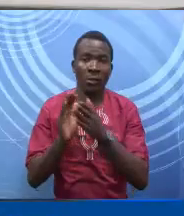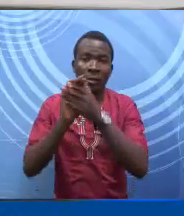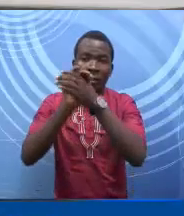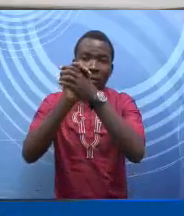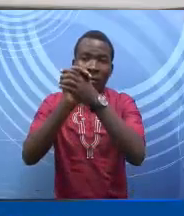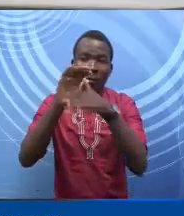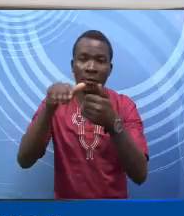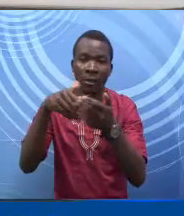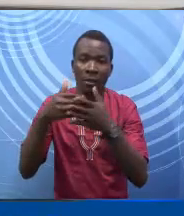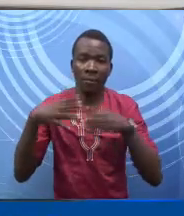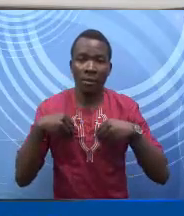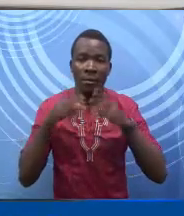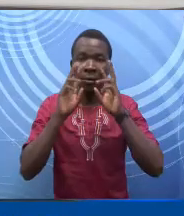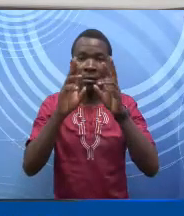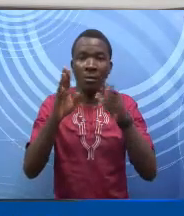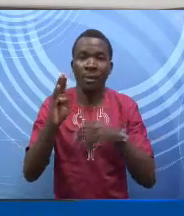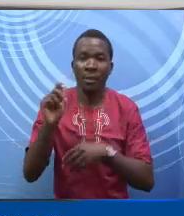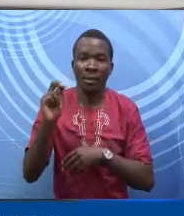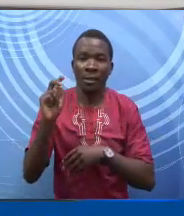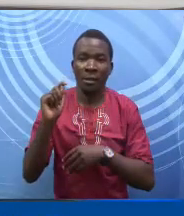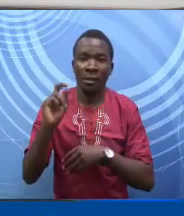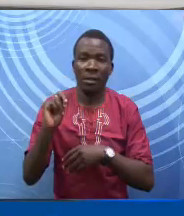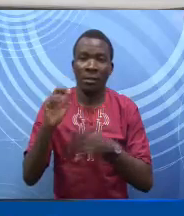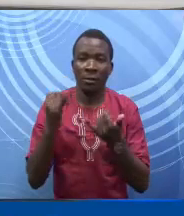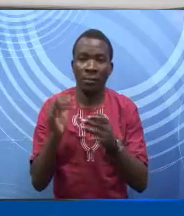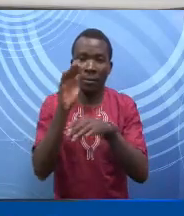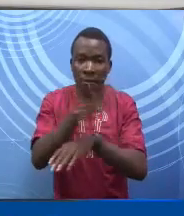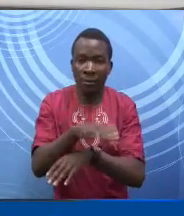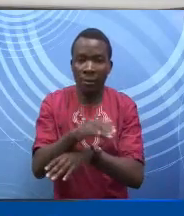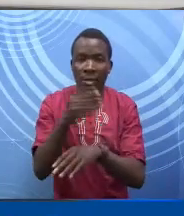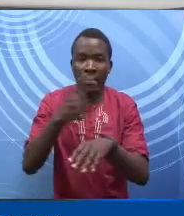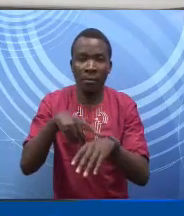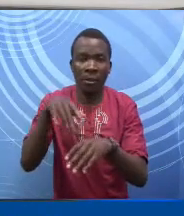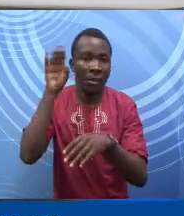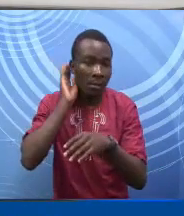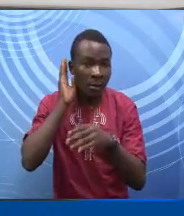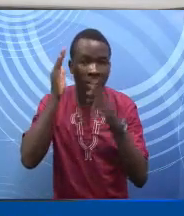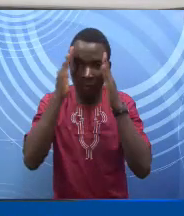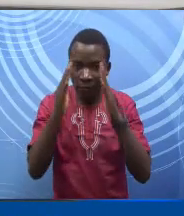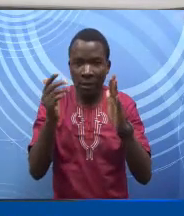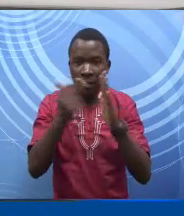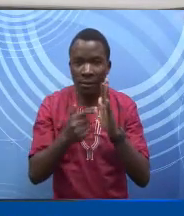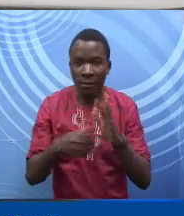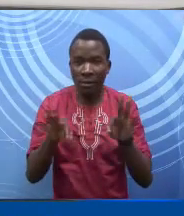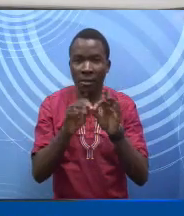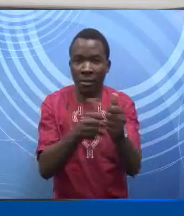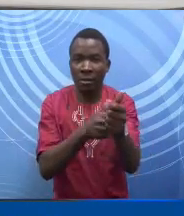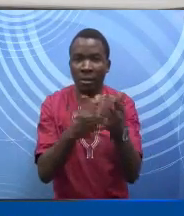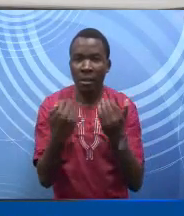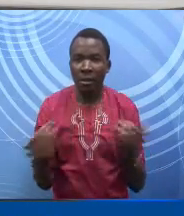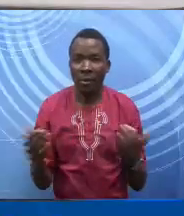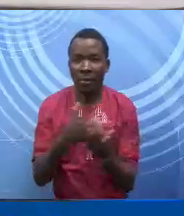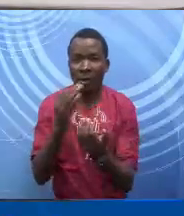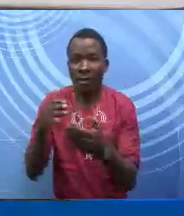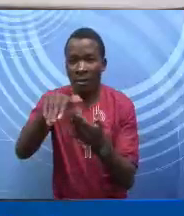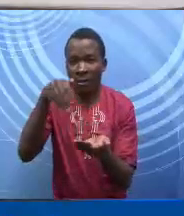Ndabasuje mwese mwahisemo gukurikira BTN kuri uyu mugoroba. Uyu ni umwanya makuru hagiye goruka ku ngingo z'ingenzi zikurikira. Abana barererwa mu